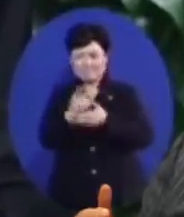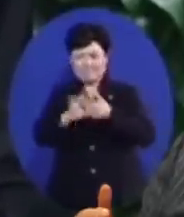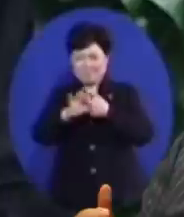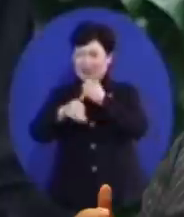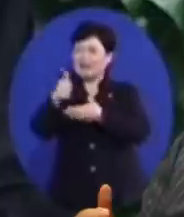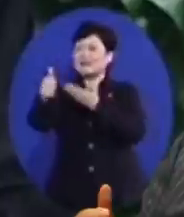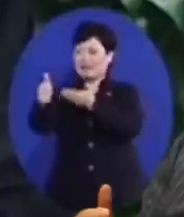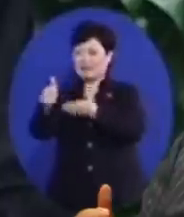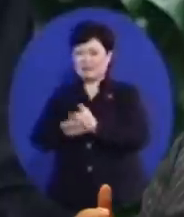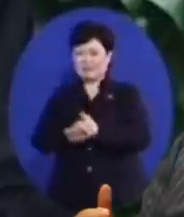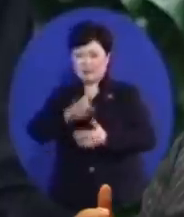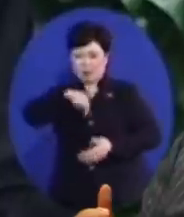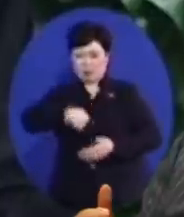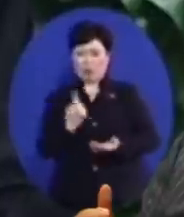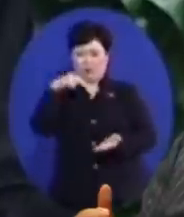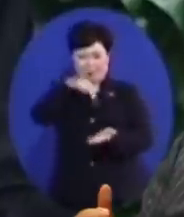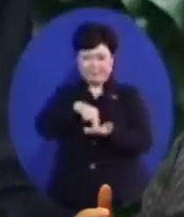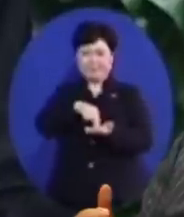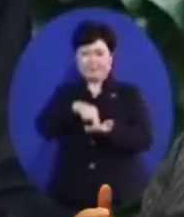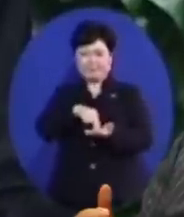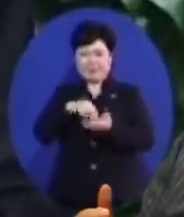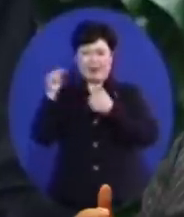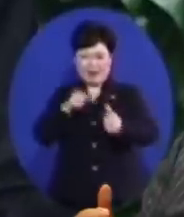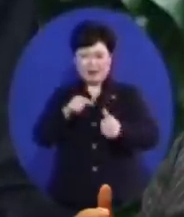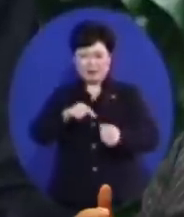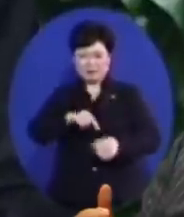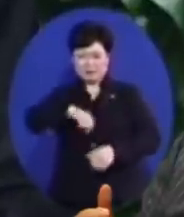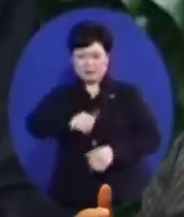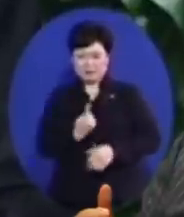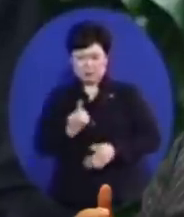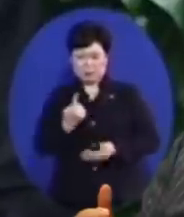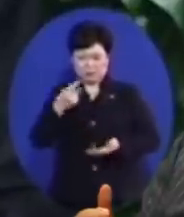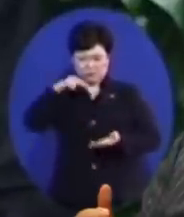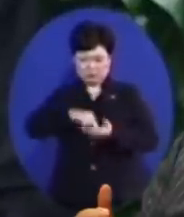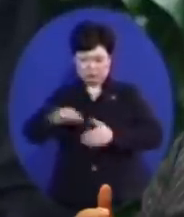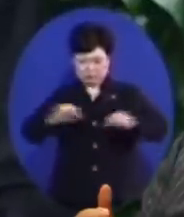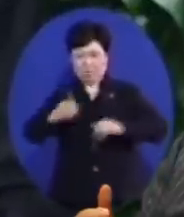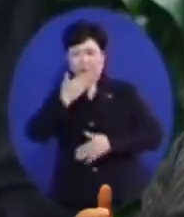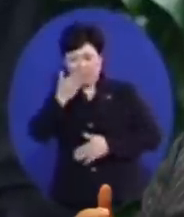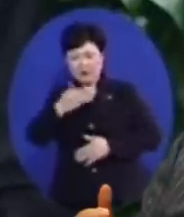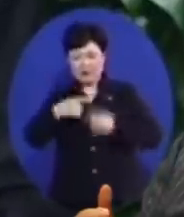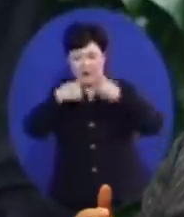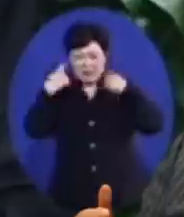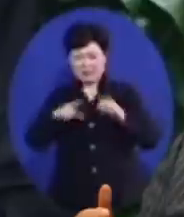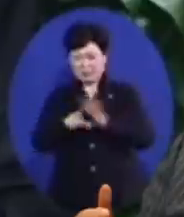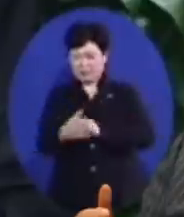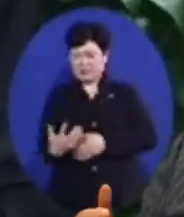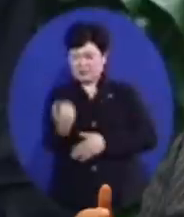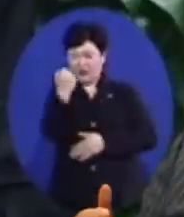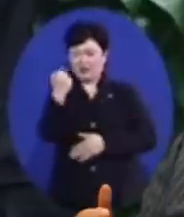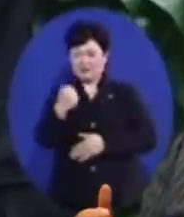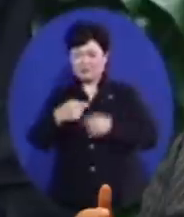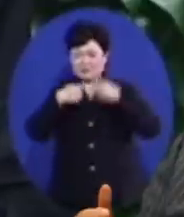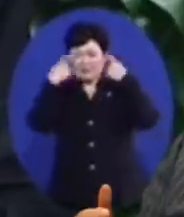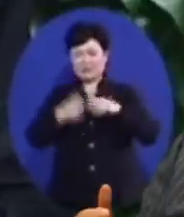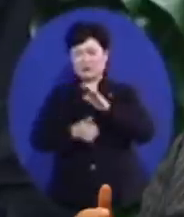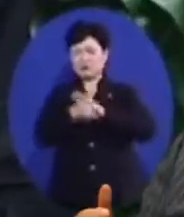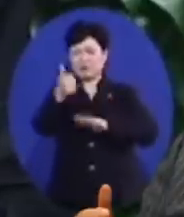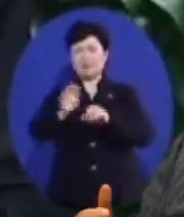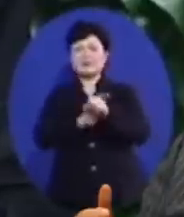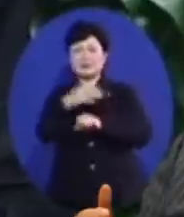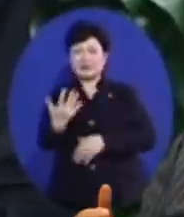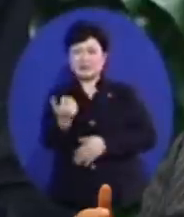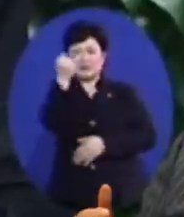하나님께서 독립하라는 것입니다. 자립하라. 네 개인적인 믿음을 가져라. 개인적인 소망과 사랑을